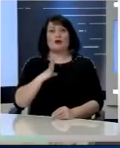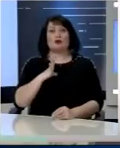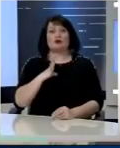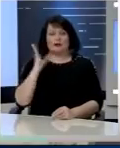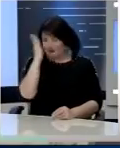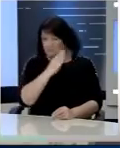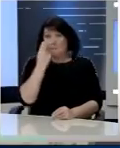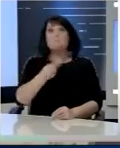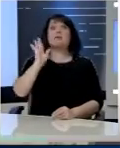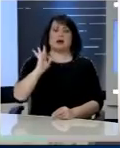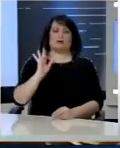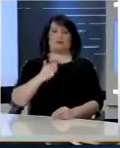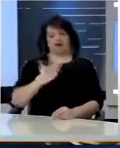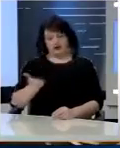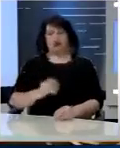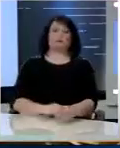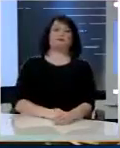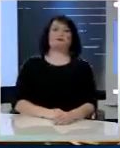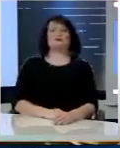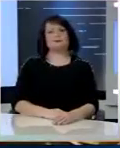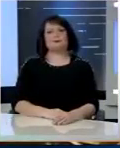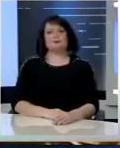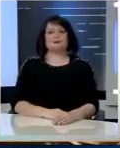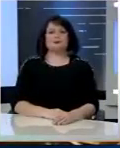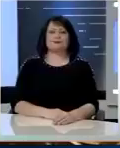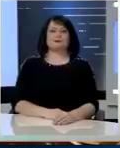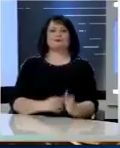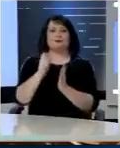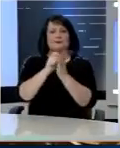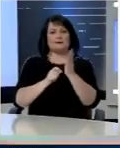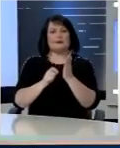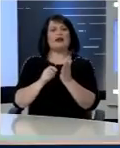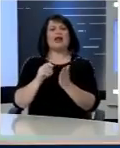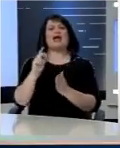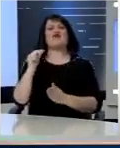Ευχαριστώ. Ευχαριστούμε. Λοιπόν, τέλειωσε ο κατάλογος των υπερωτών.